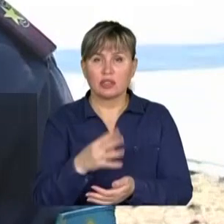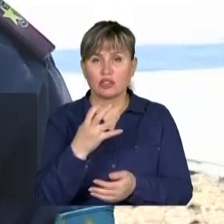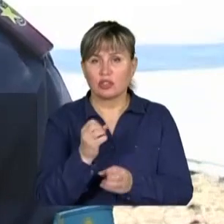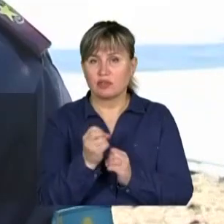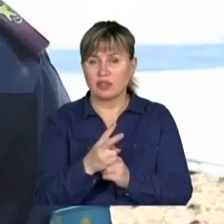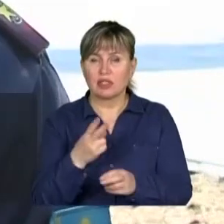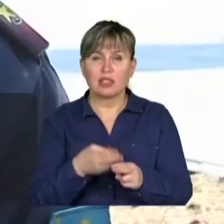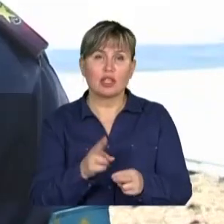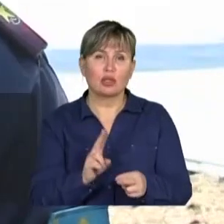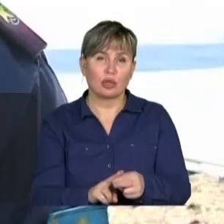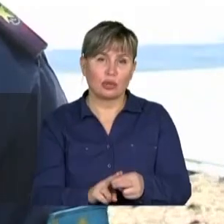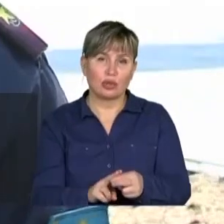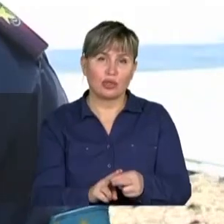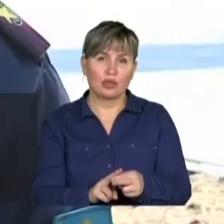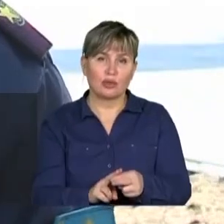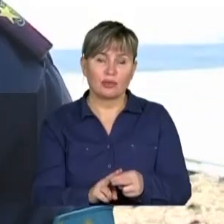412, которая,